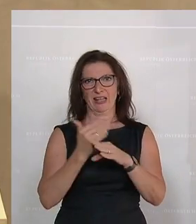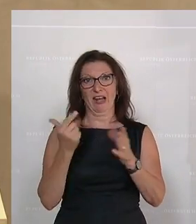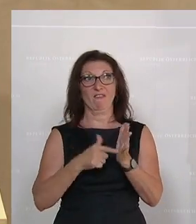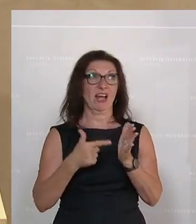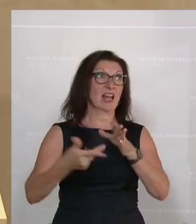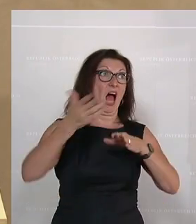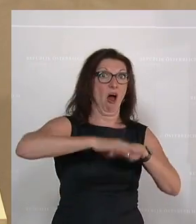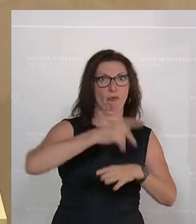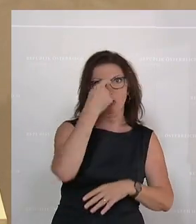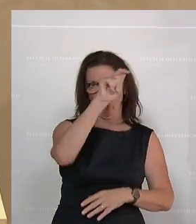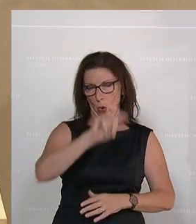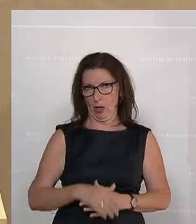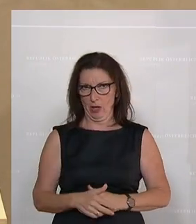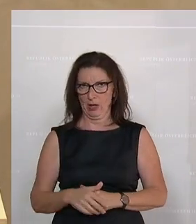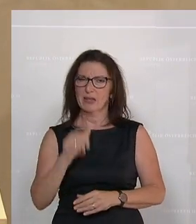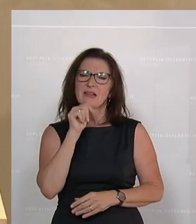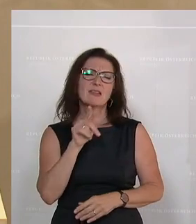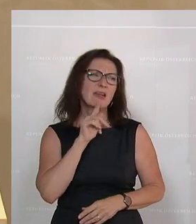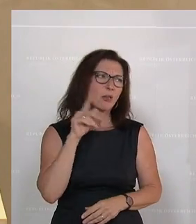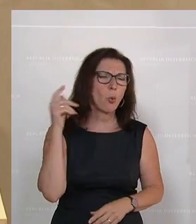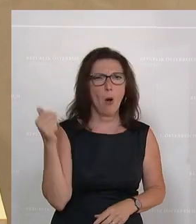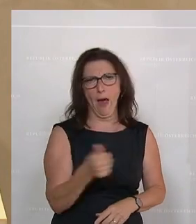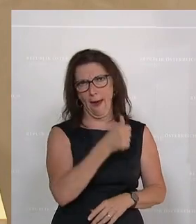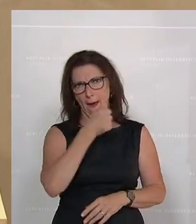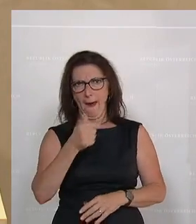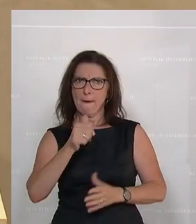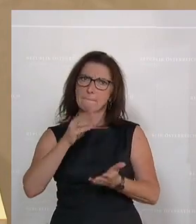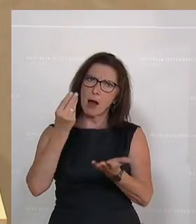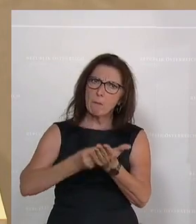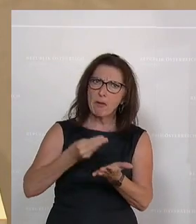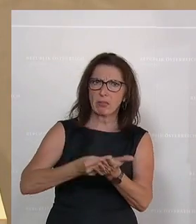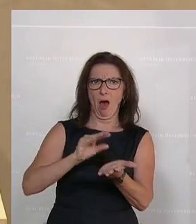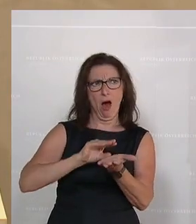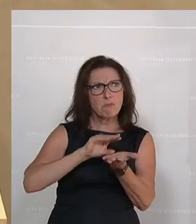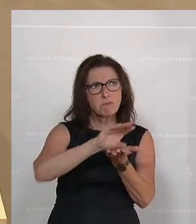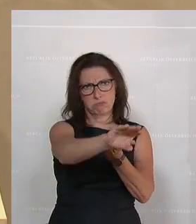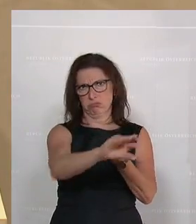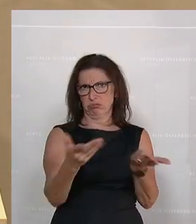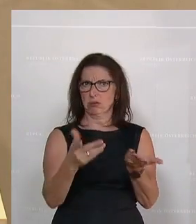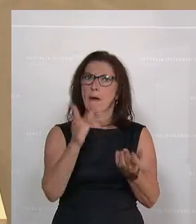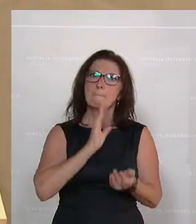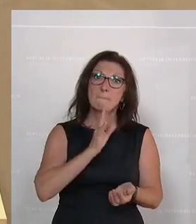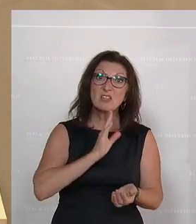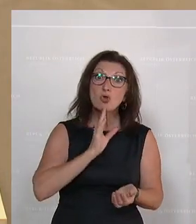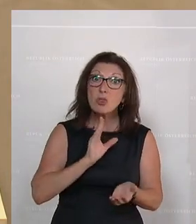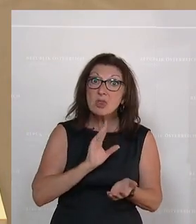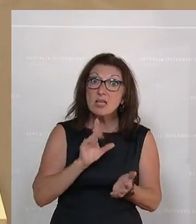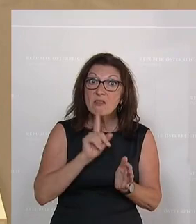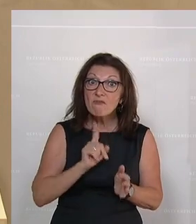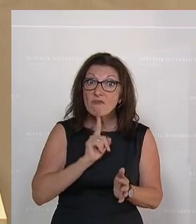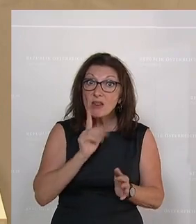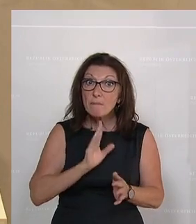nur die idee die einmalzahlungen im rahmen der entlastung niedriger einkommen und niedriger pensionisten übrigens auch schon heuer